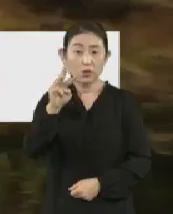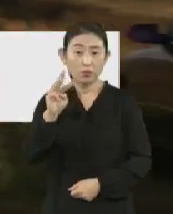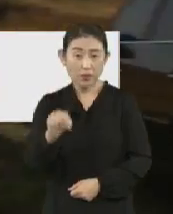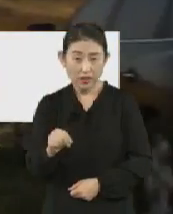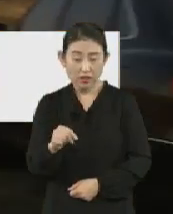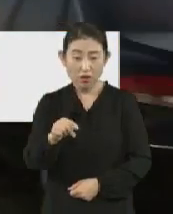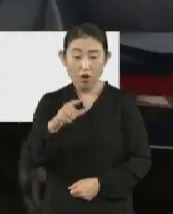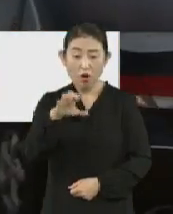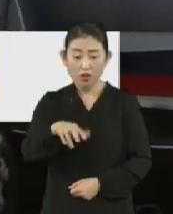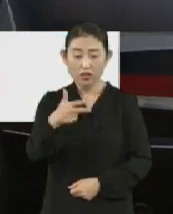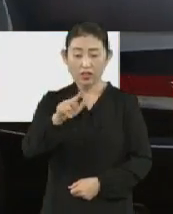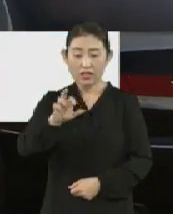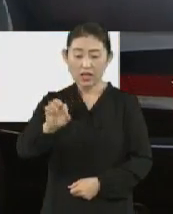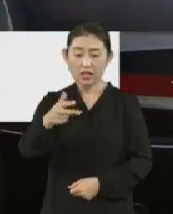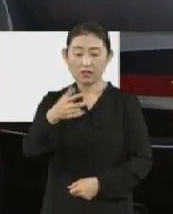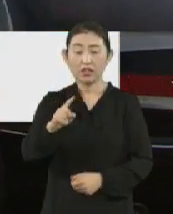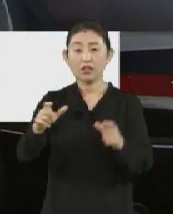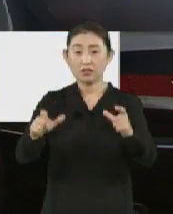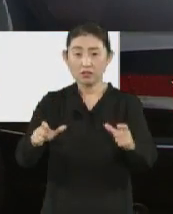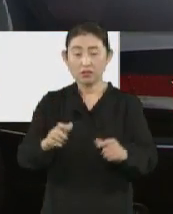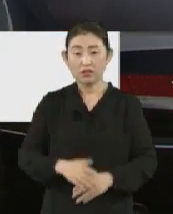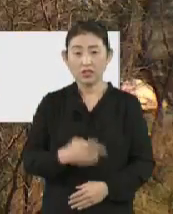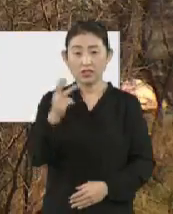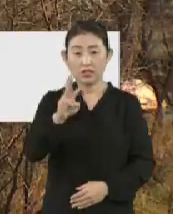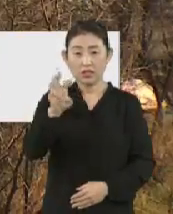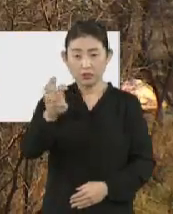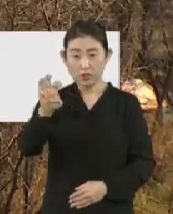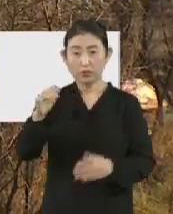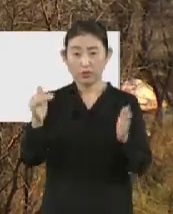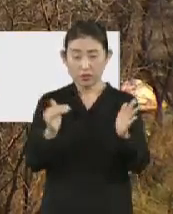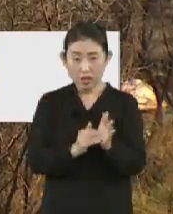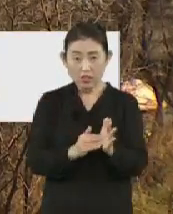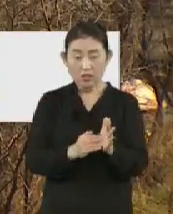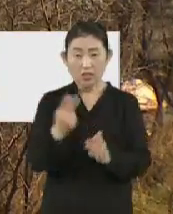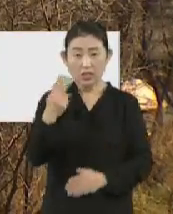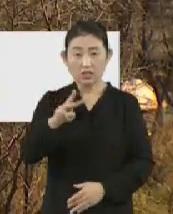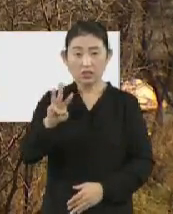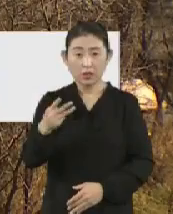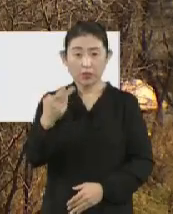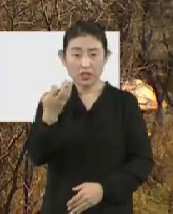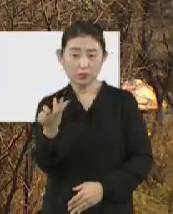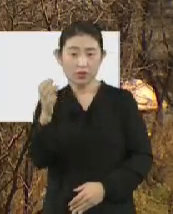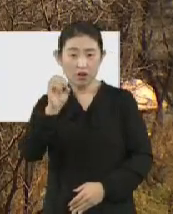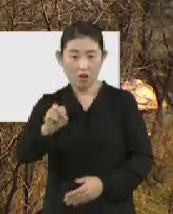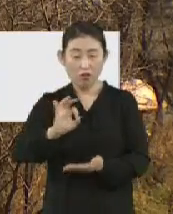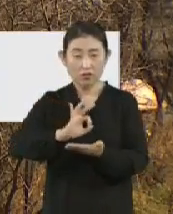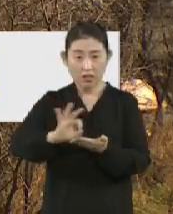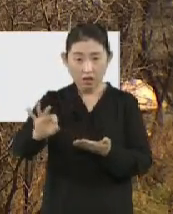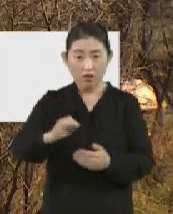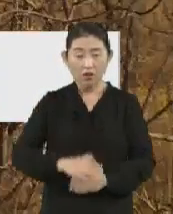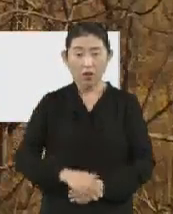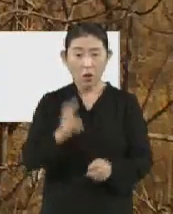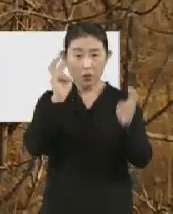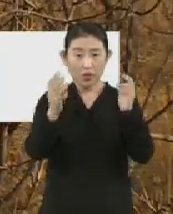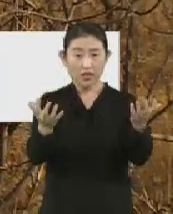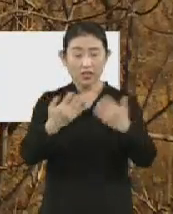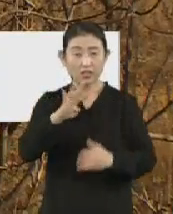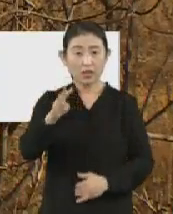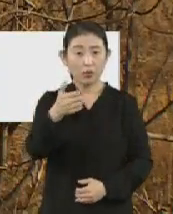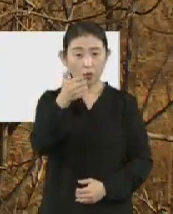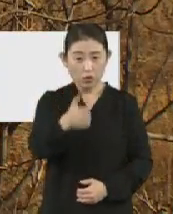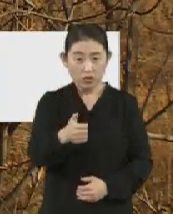72,792제곱미터의 장대도시 첨단 산업단지에 2030년까지 2,314억 원을 투입해 기업